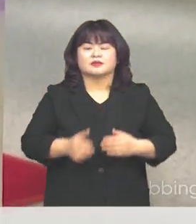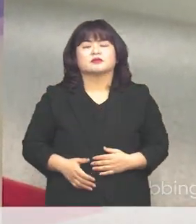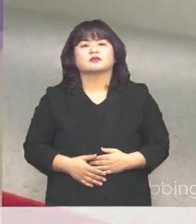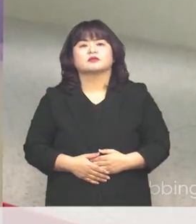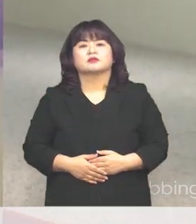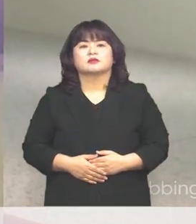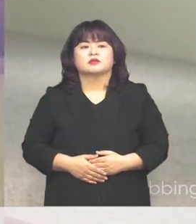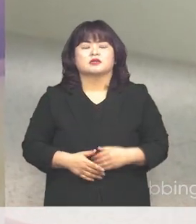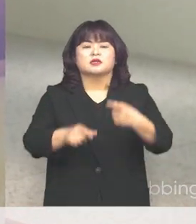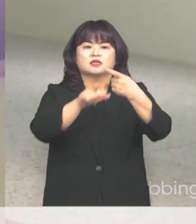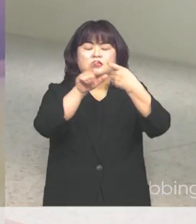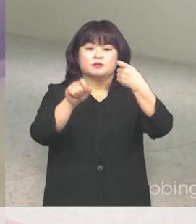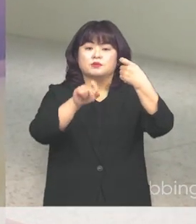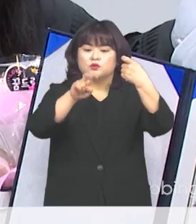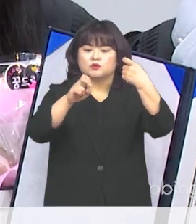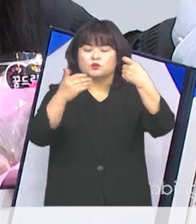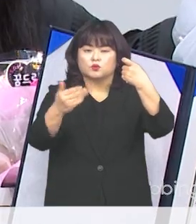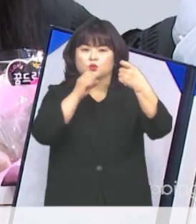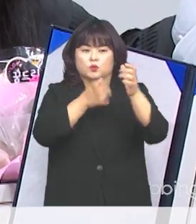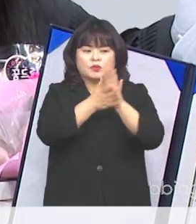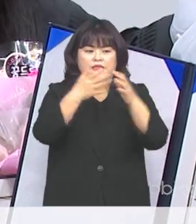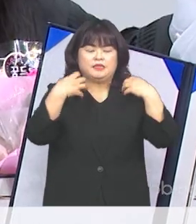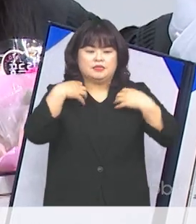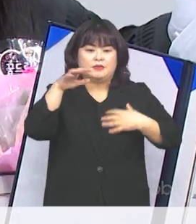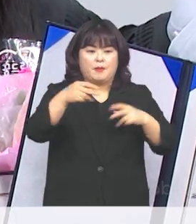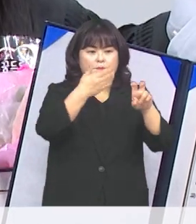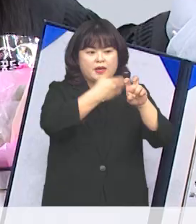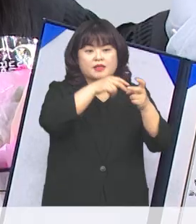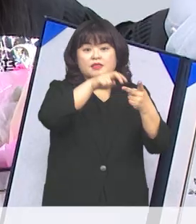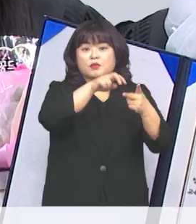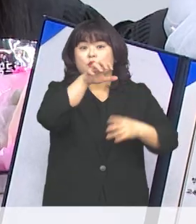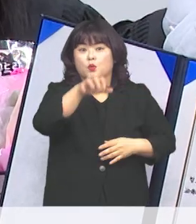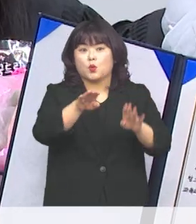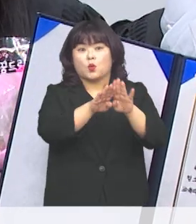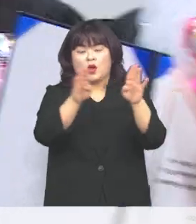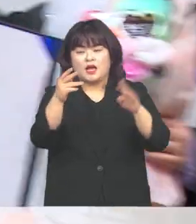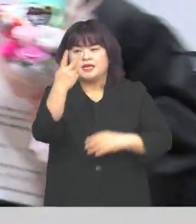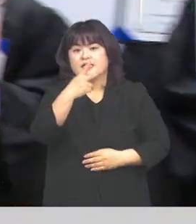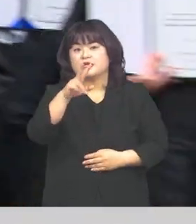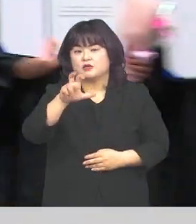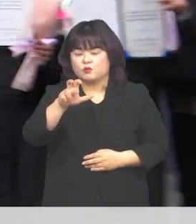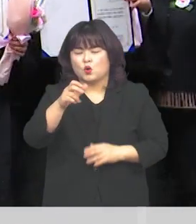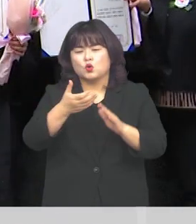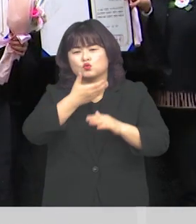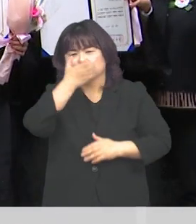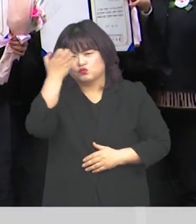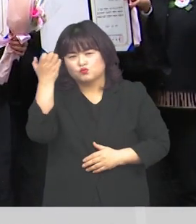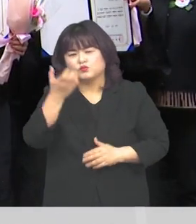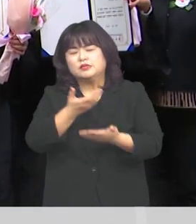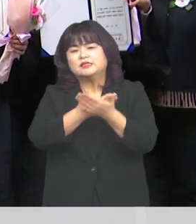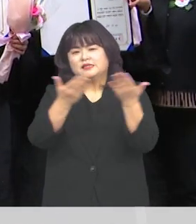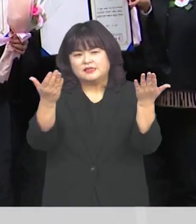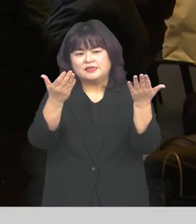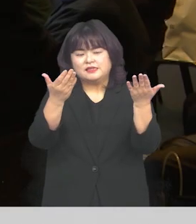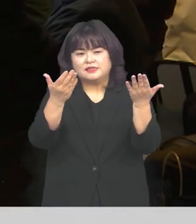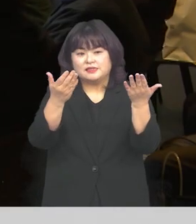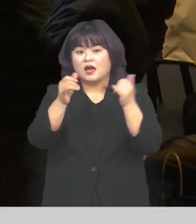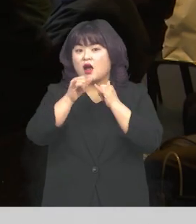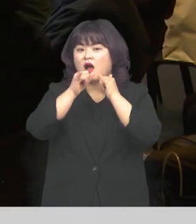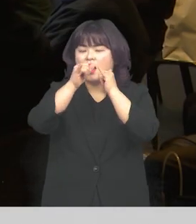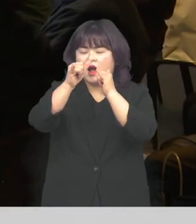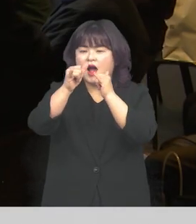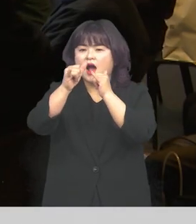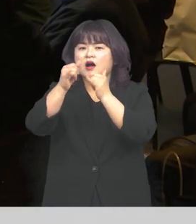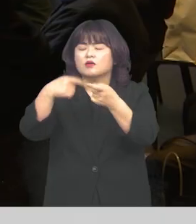이상일 용인특례시장은 지난달 29일 용인특례시 미디어센터에서 열린 2025 꿈드림 어워즈 앤